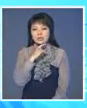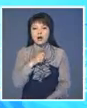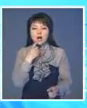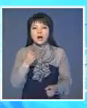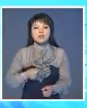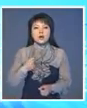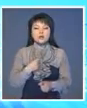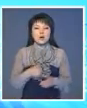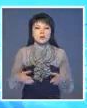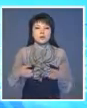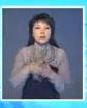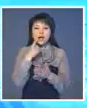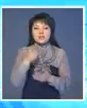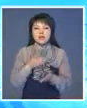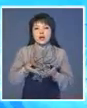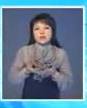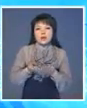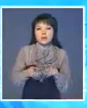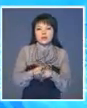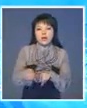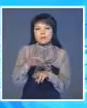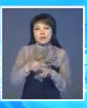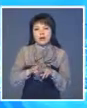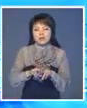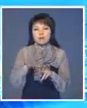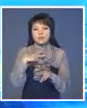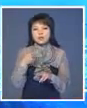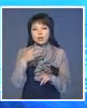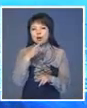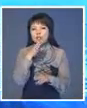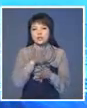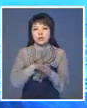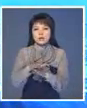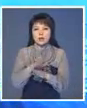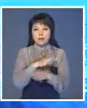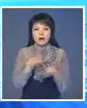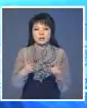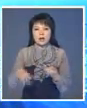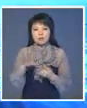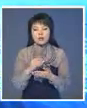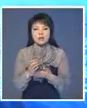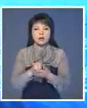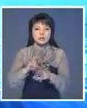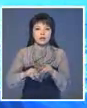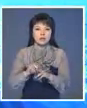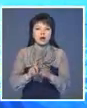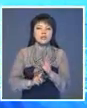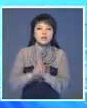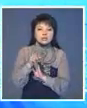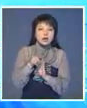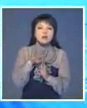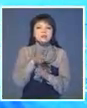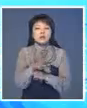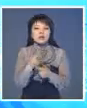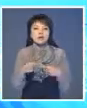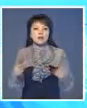Қазақстан қарулы күштері әскери теңіз күшінің құрылғанына биыл 20 жылы. Бүгінде құрылым үлкен әлеуетке ие. Базасы қалыптасып, зымыранды